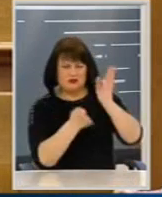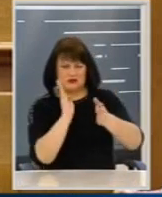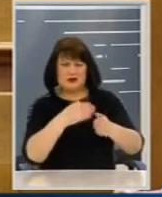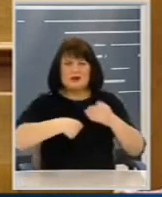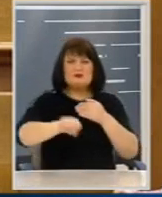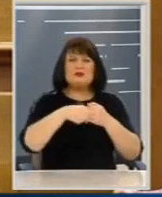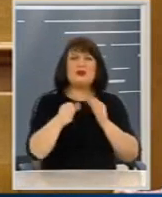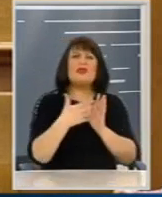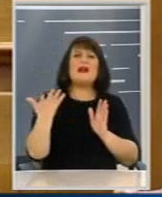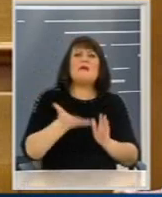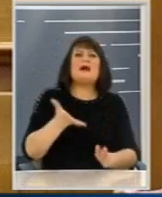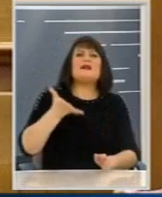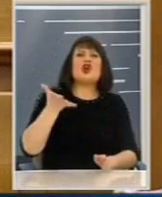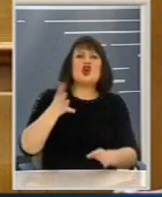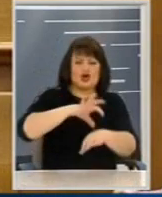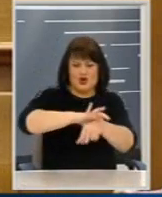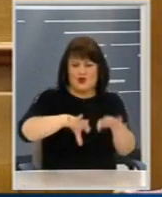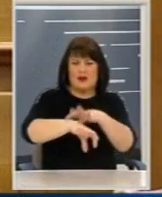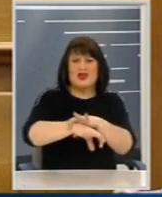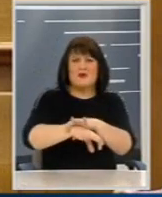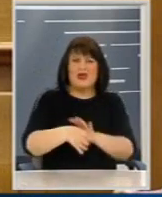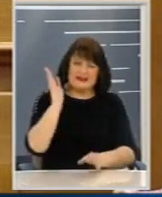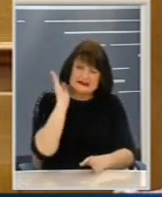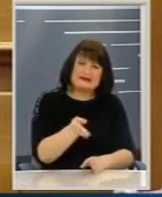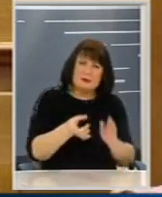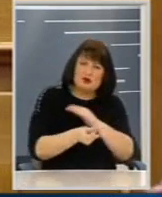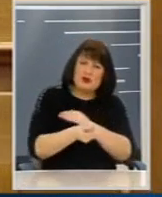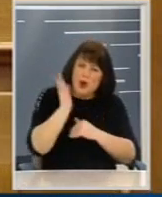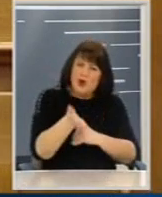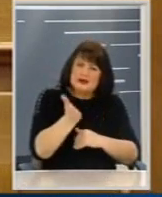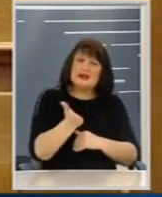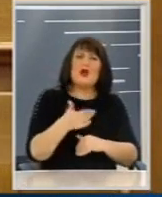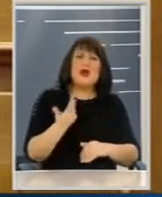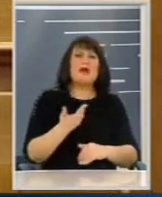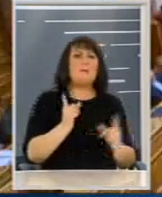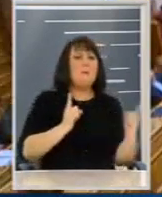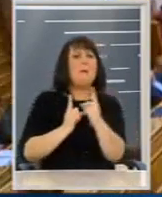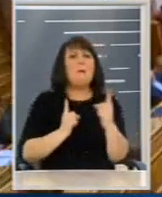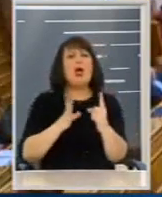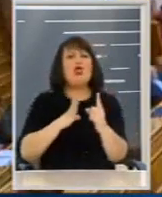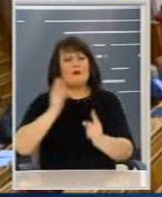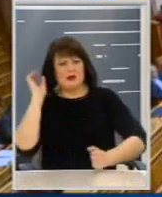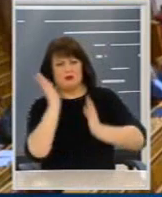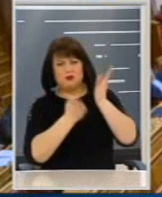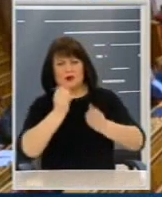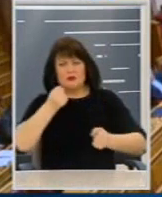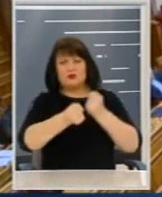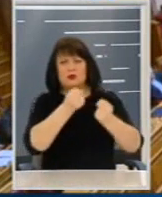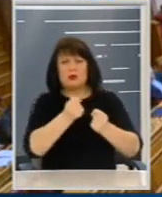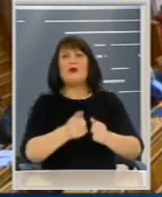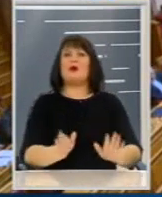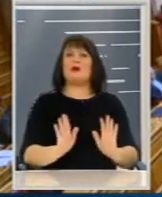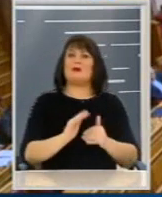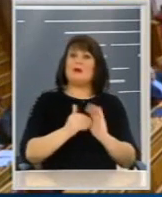κλωτσάει 15χρονα που φοράνε χειροπέδες. Και πιστεύω ότι σε μεγάλο βαθμό αυτό το